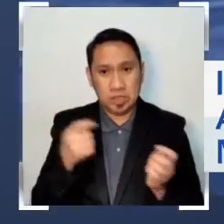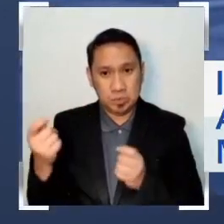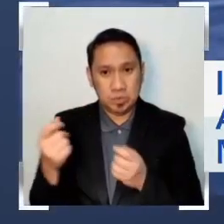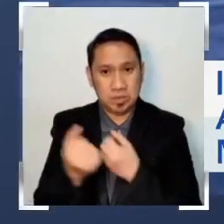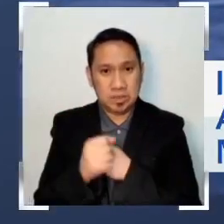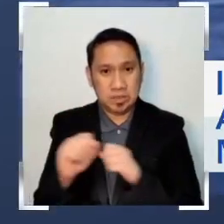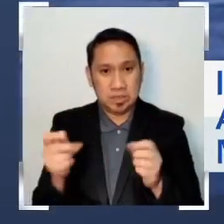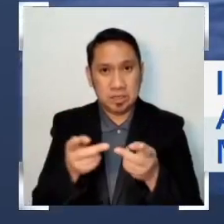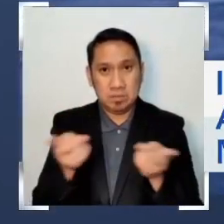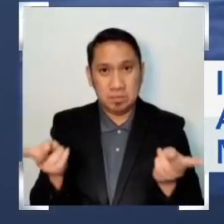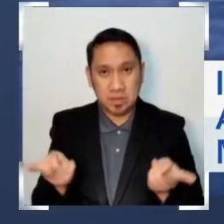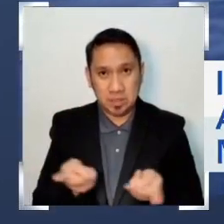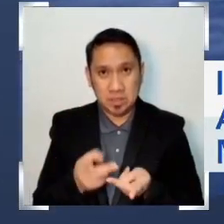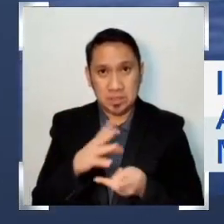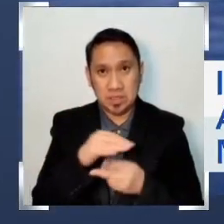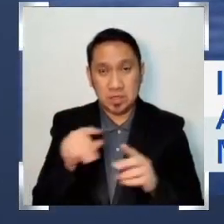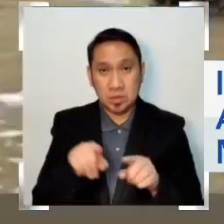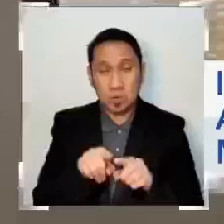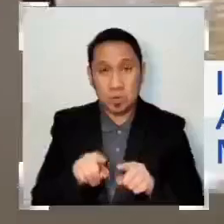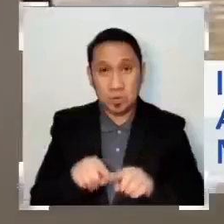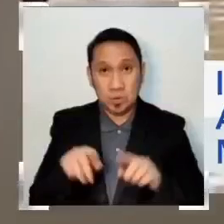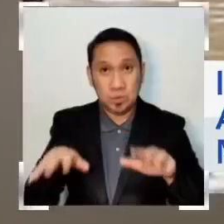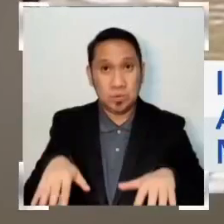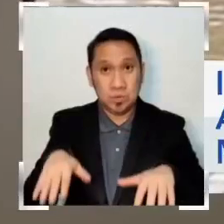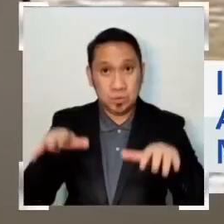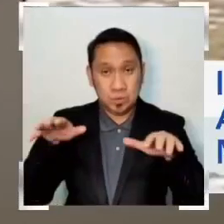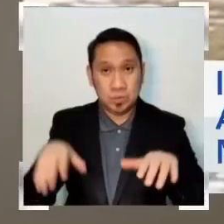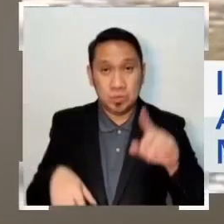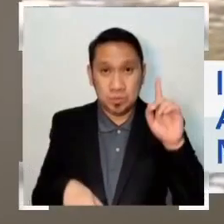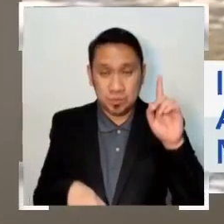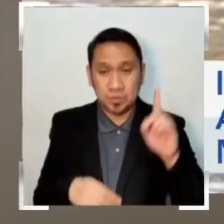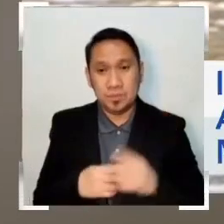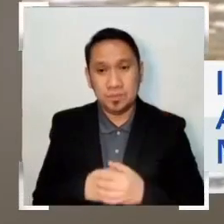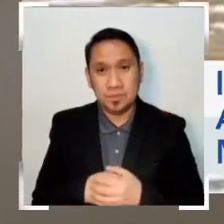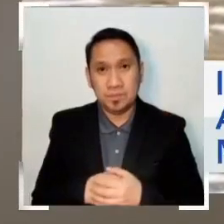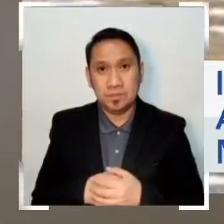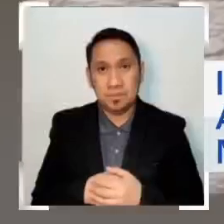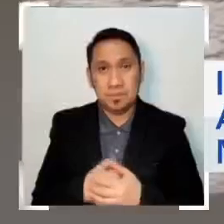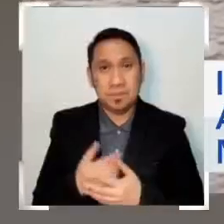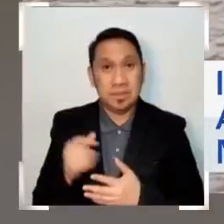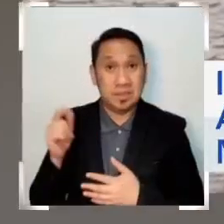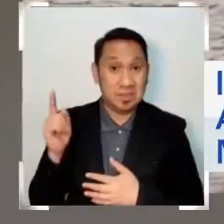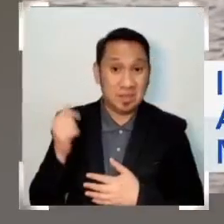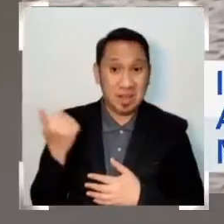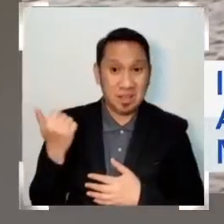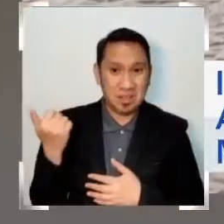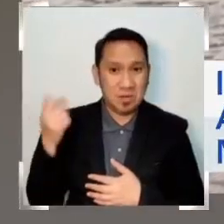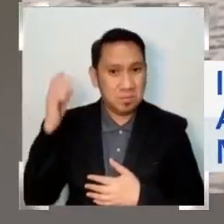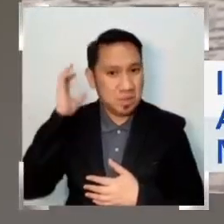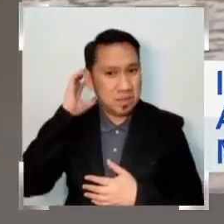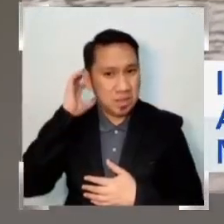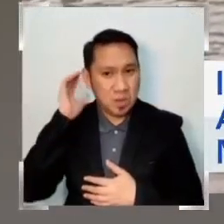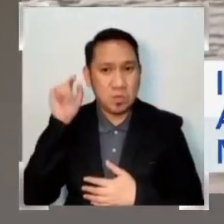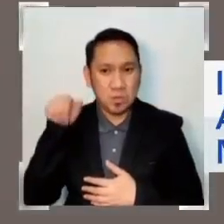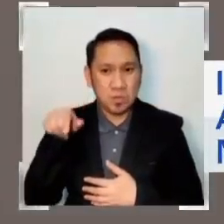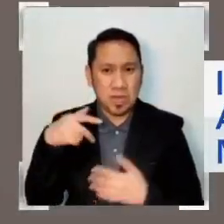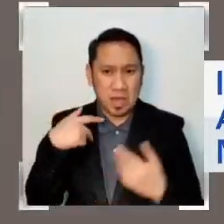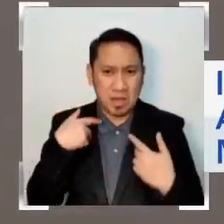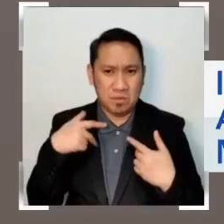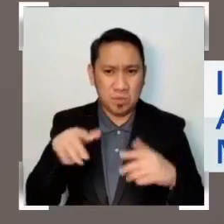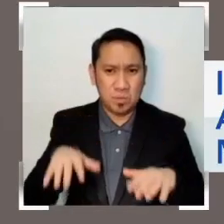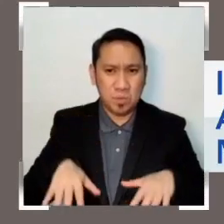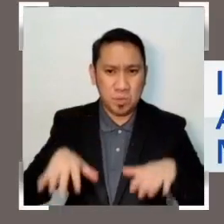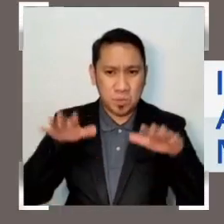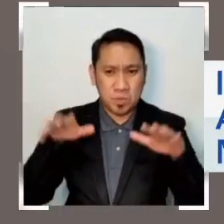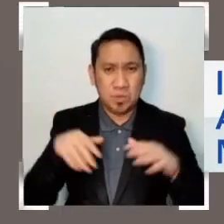Binahari ng ilang kalsada sa bayan ng Cuartero. Hindi rin nakaligtas sa baha ang ilang bahagi ng Mindanao dahil sa walang tigil na ulan. Sa